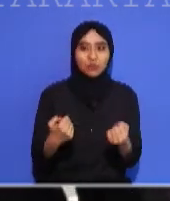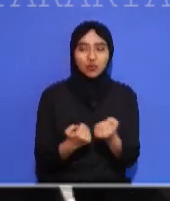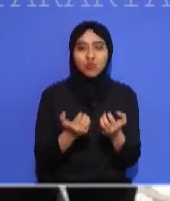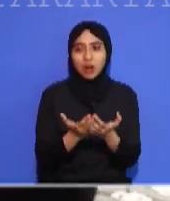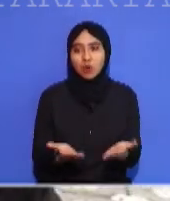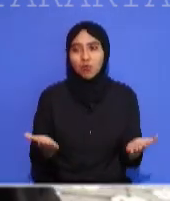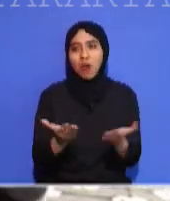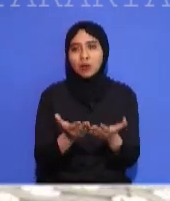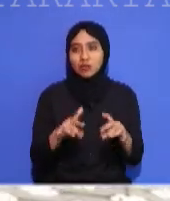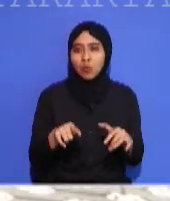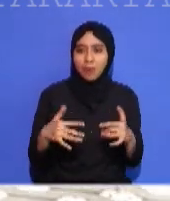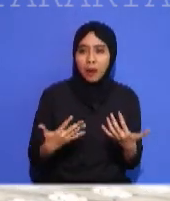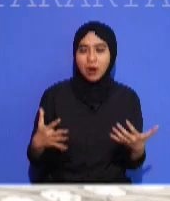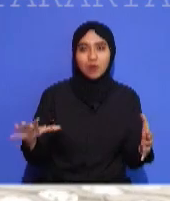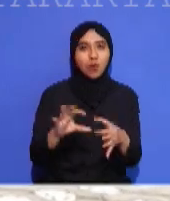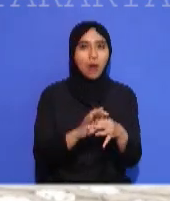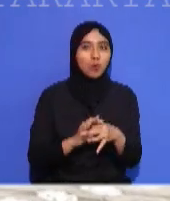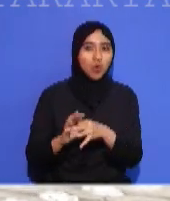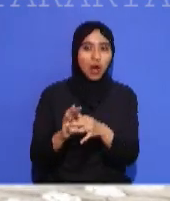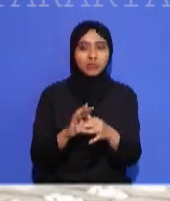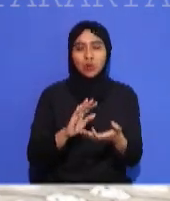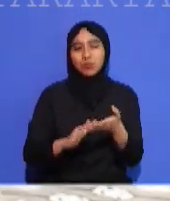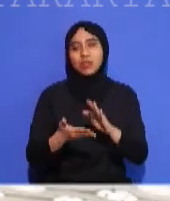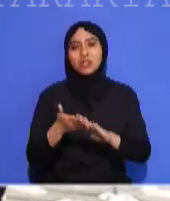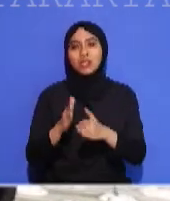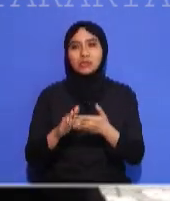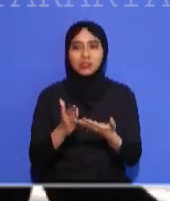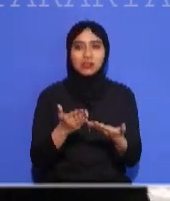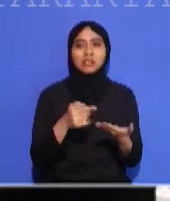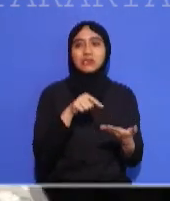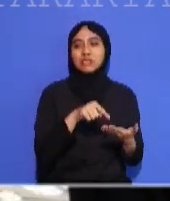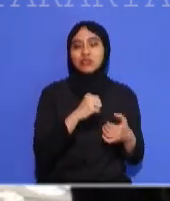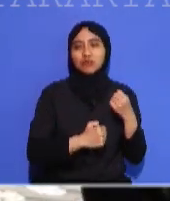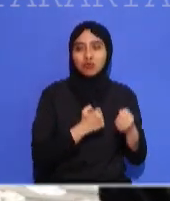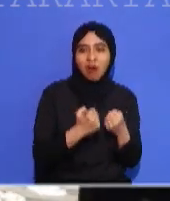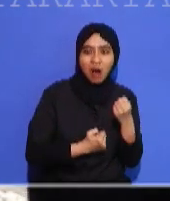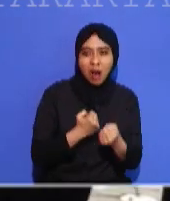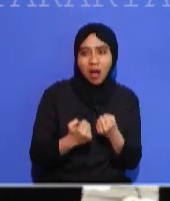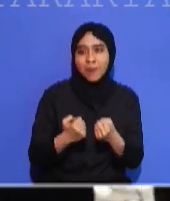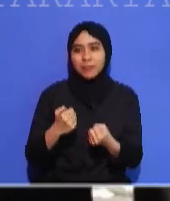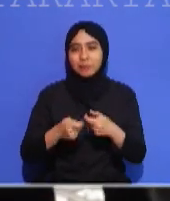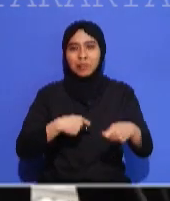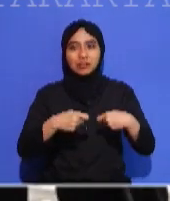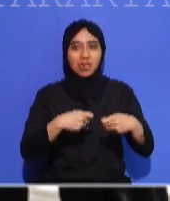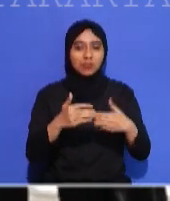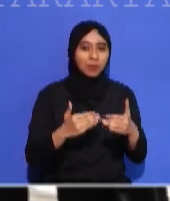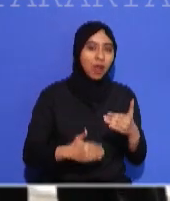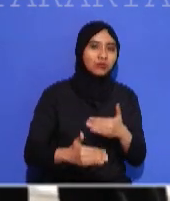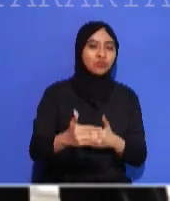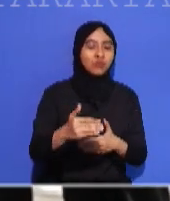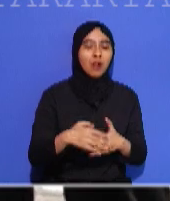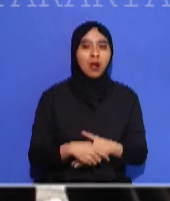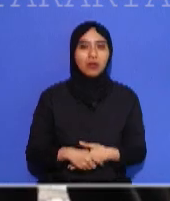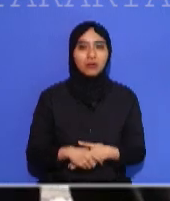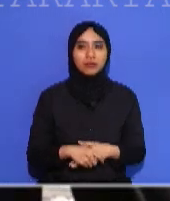terkait dengan komunitas-komunitas juga dengan ada pelaku usaha yang menerapkan bisnis berkelanjutan seperti itu di sini